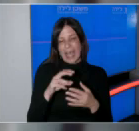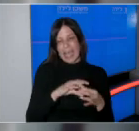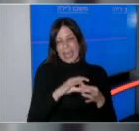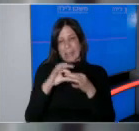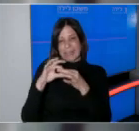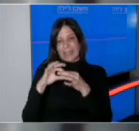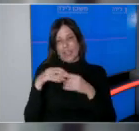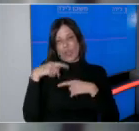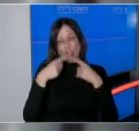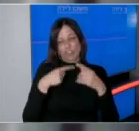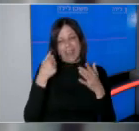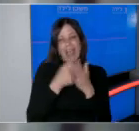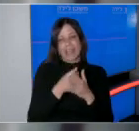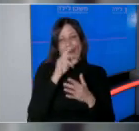כן.